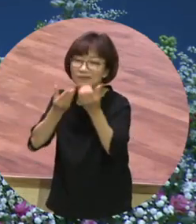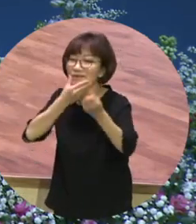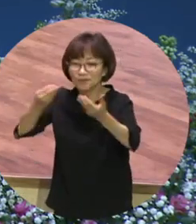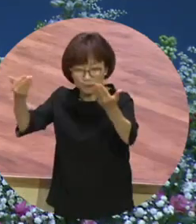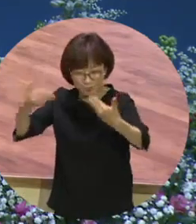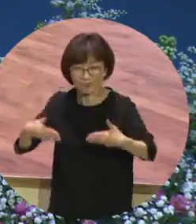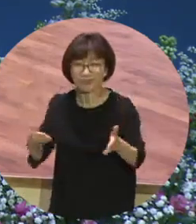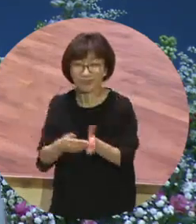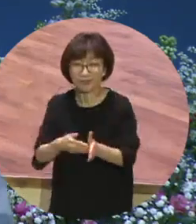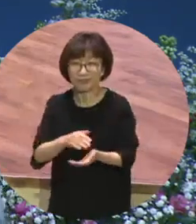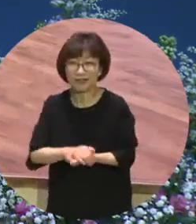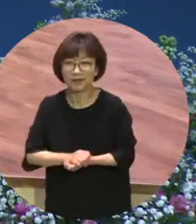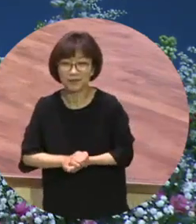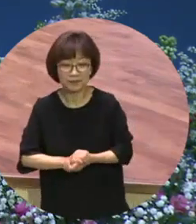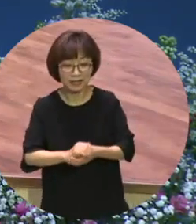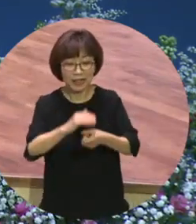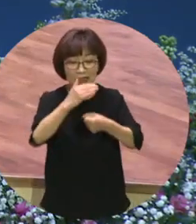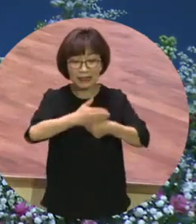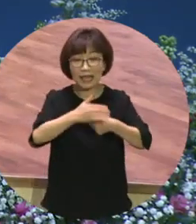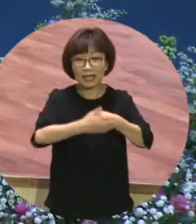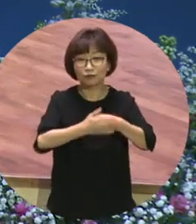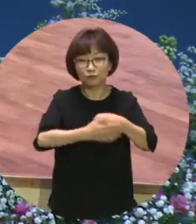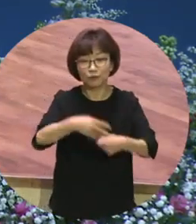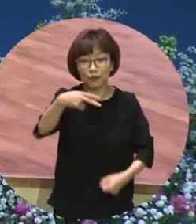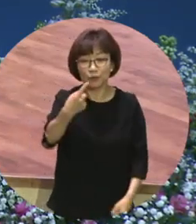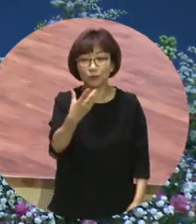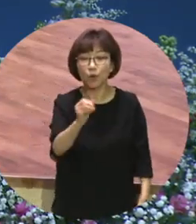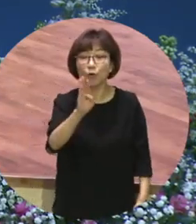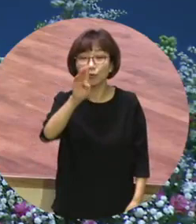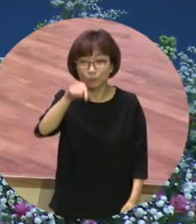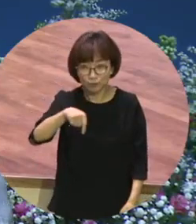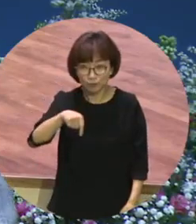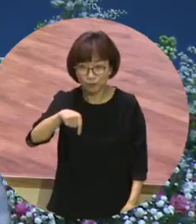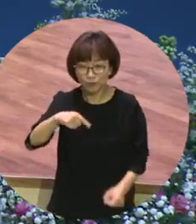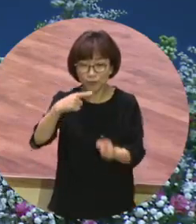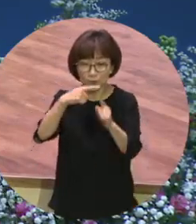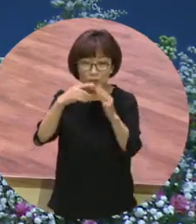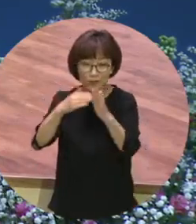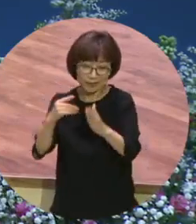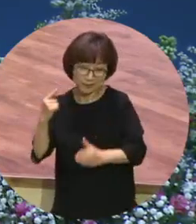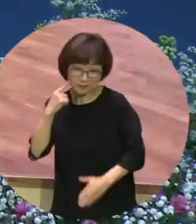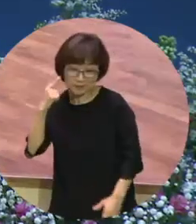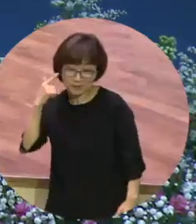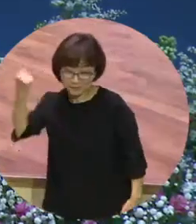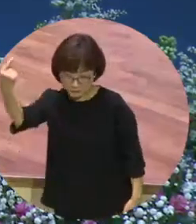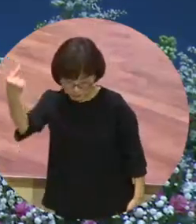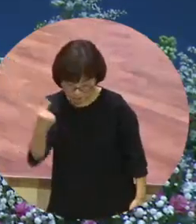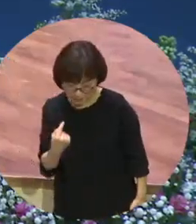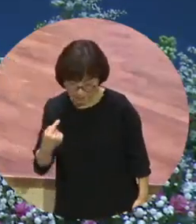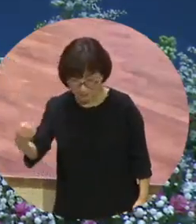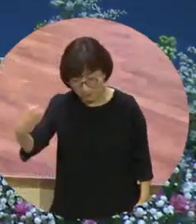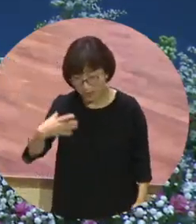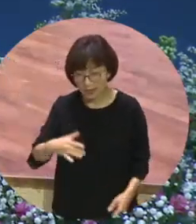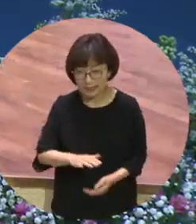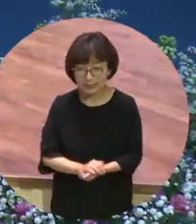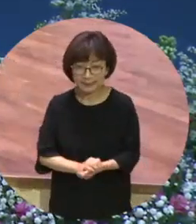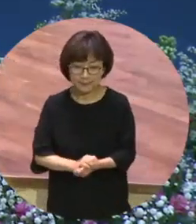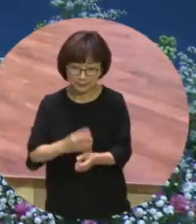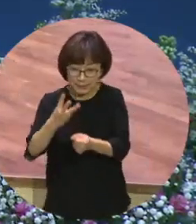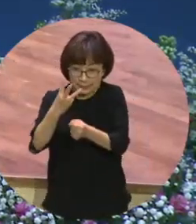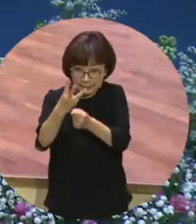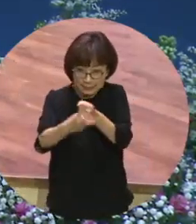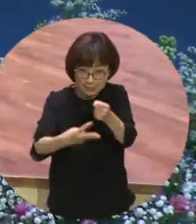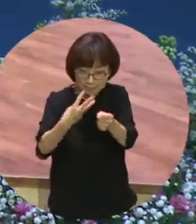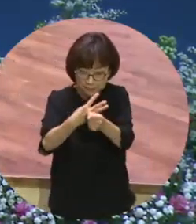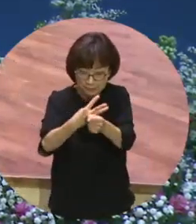김덕신 목사님 대구 동부교회 부흥이 오셔서 그러더라고. 3년을 예수를 하루같이 헌신